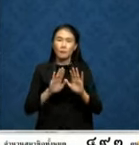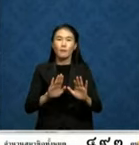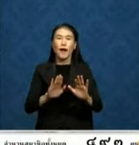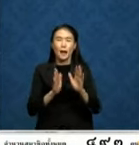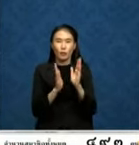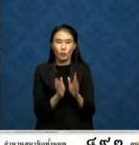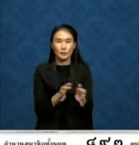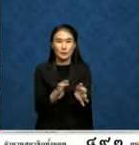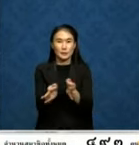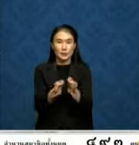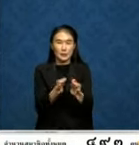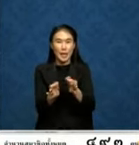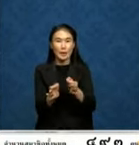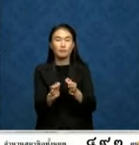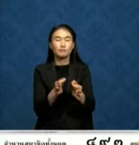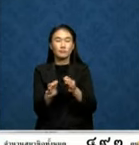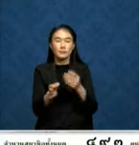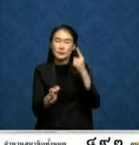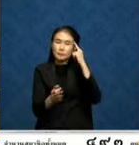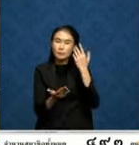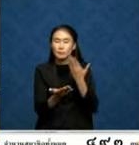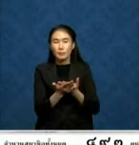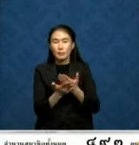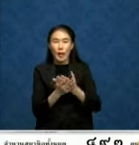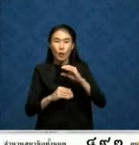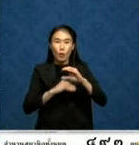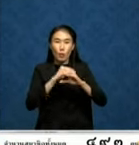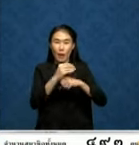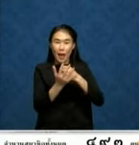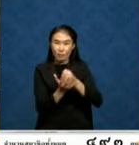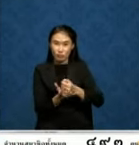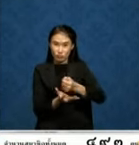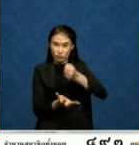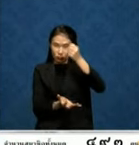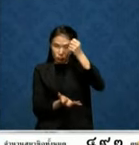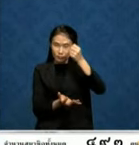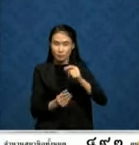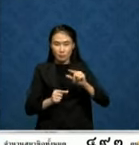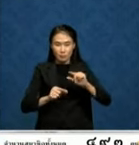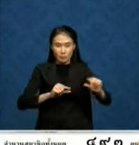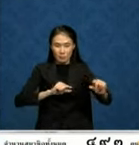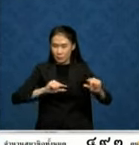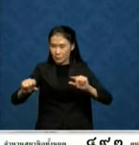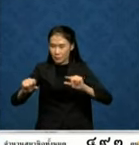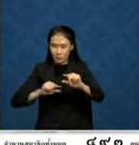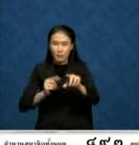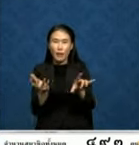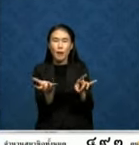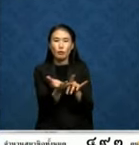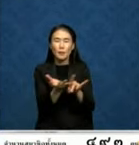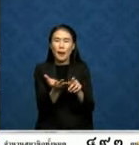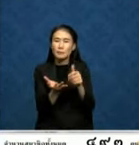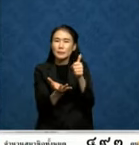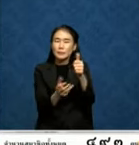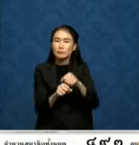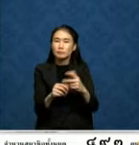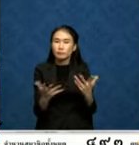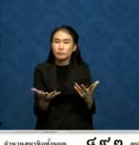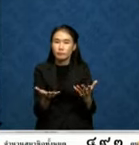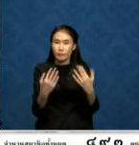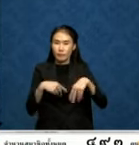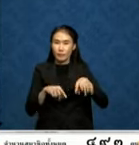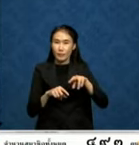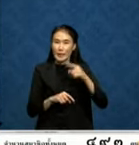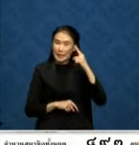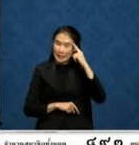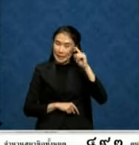ผู้ชี้แจงเรื่องของการจัดสรรงบประมาณของกองทุนนี้เพื่อให้เกิดประสิทธิภาพมองเป็น2ประเด็นครับท่านประธาน